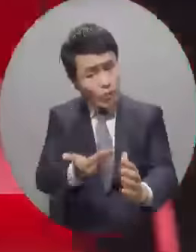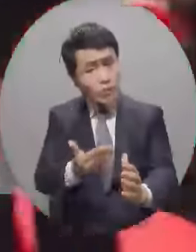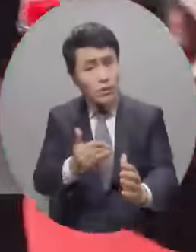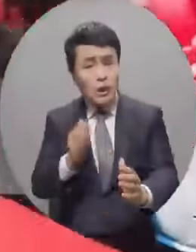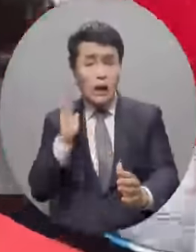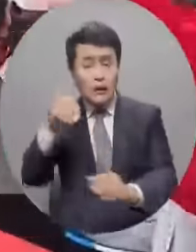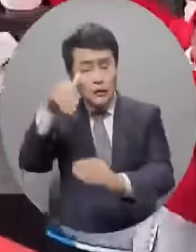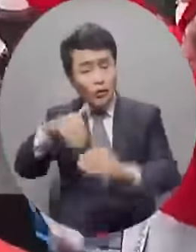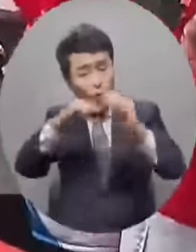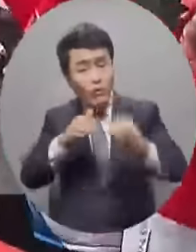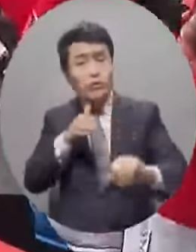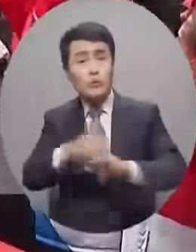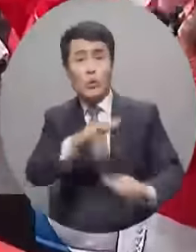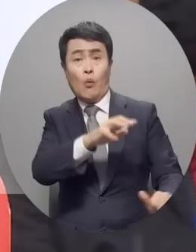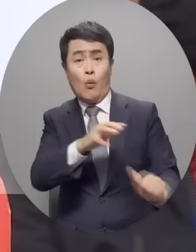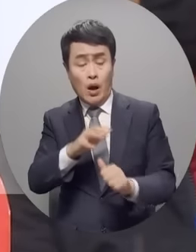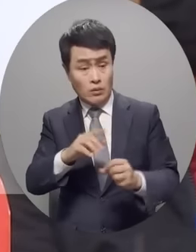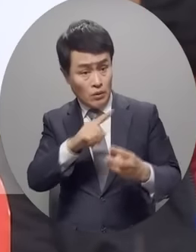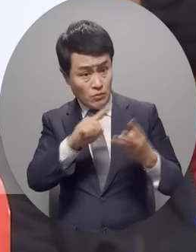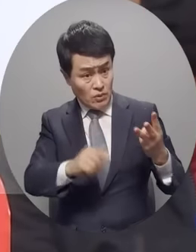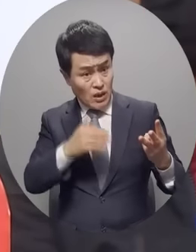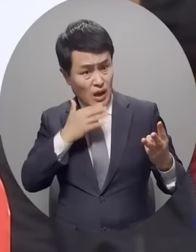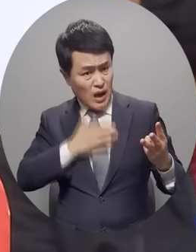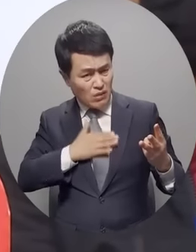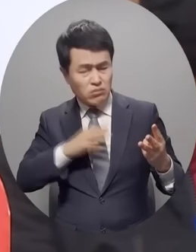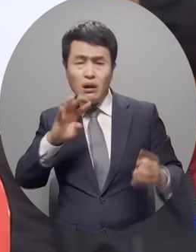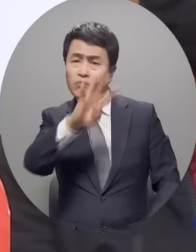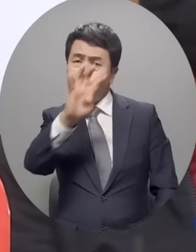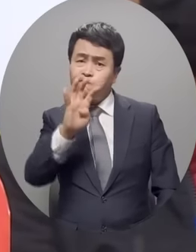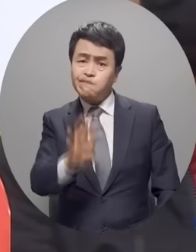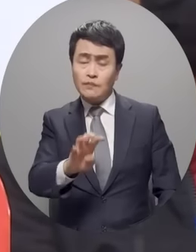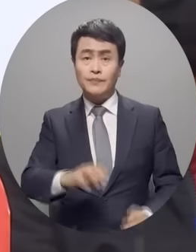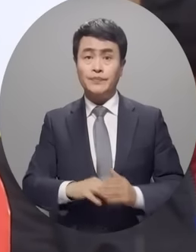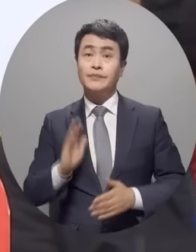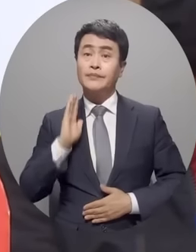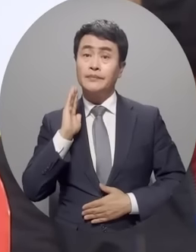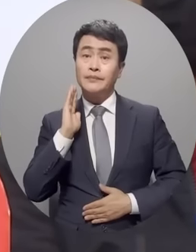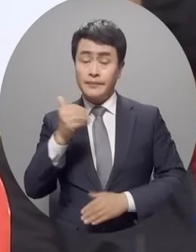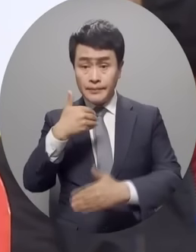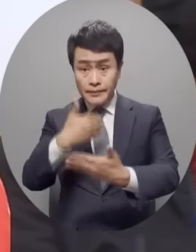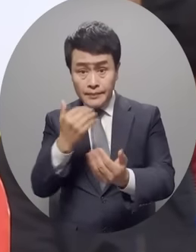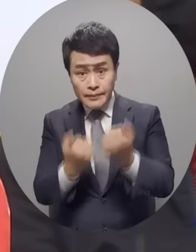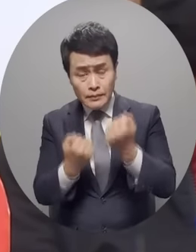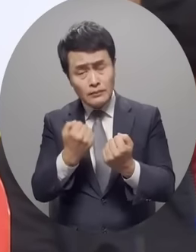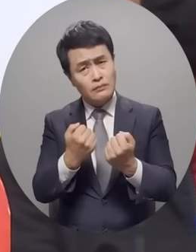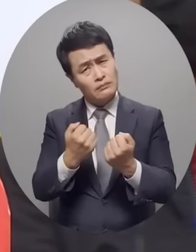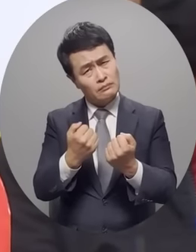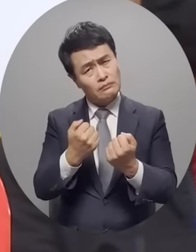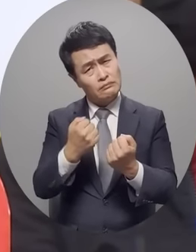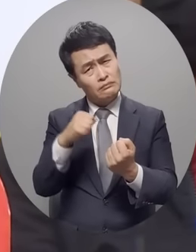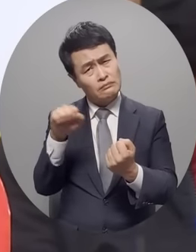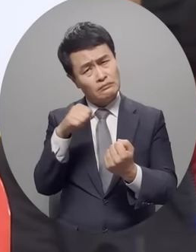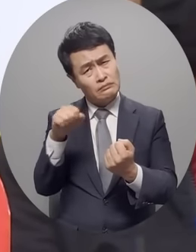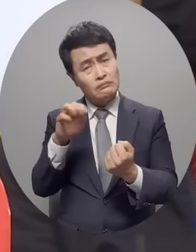활용됐는지, 윤 대통령은 알고 있었는지 의문이 남습니다. 대통령실의 해명에도 석연치 않은 부분이